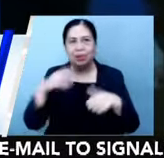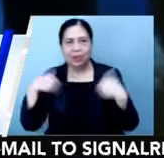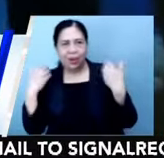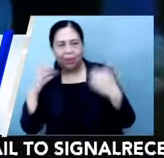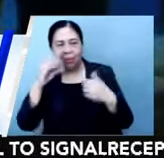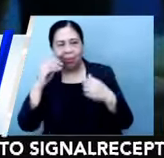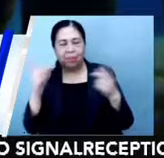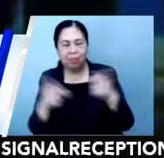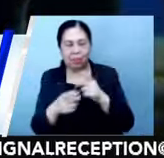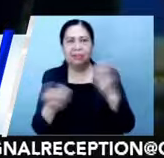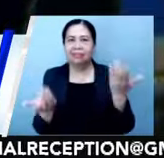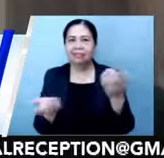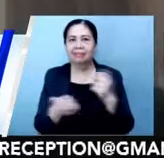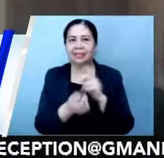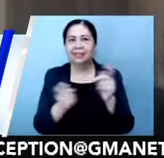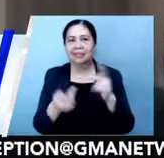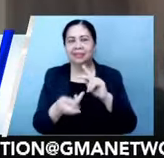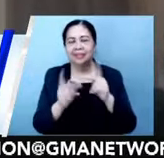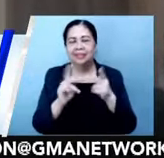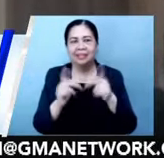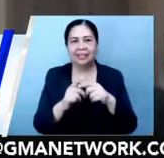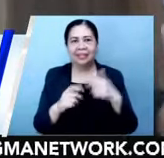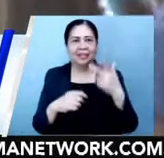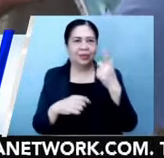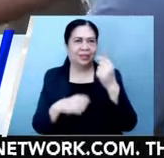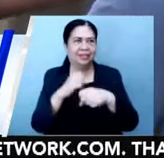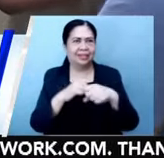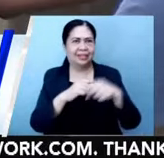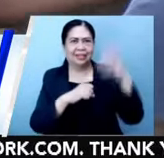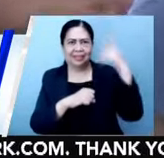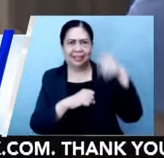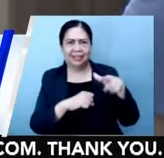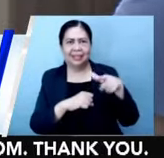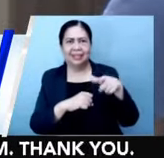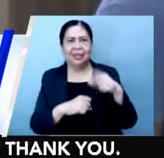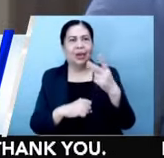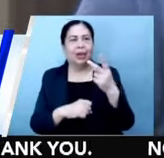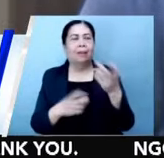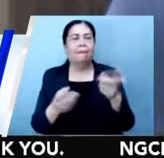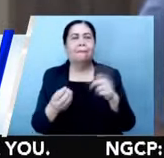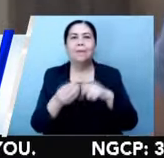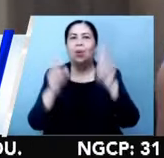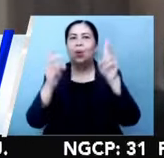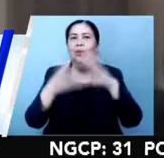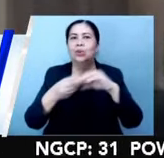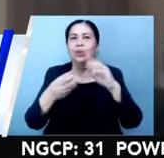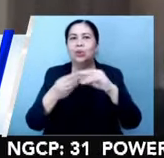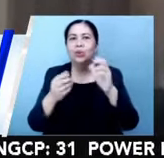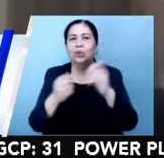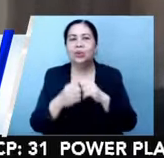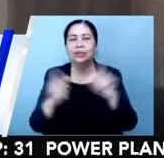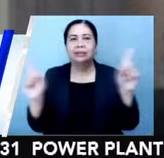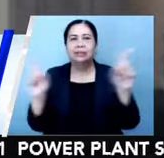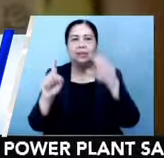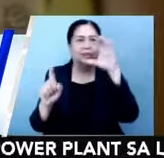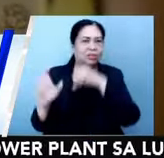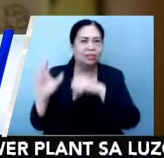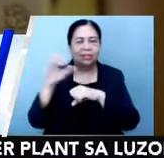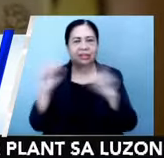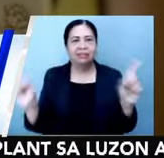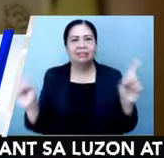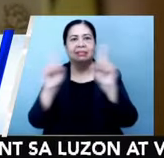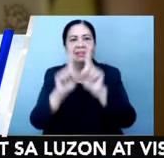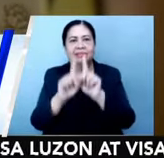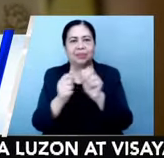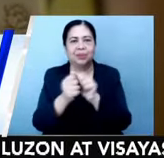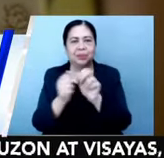pelikula after 2 decades. Kinwento ito or kwento ito ng dalawang strangers na magkakasama sa isang life-changing road trip. Pag-amin ni na